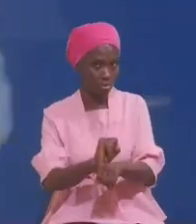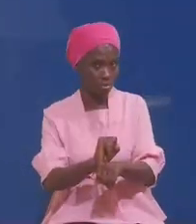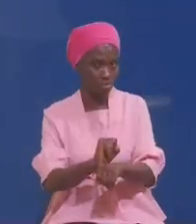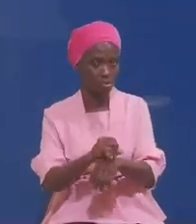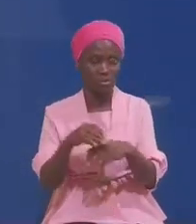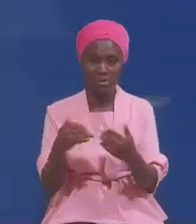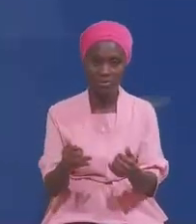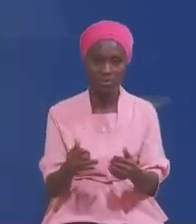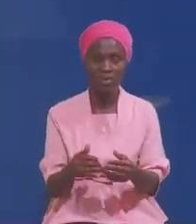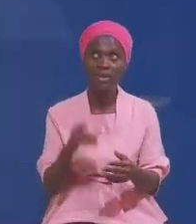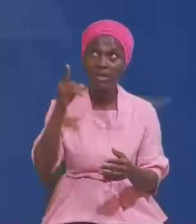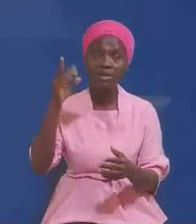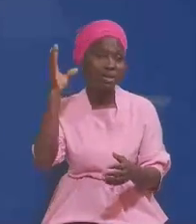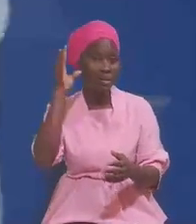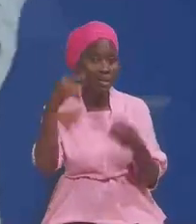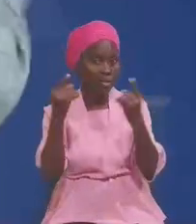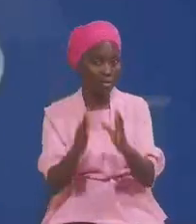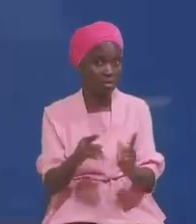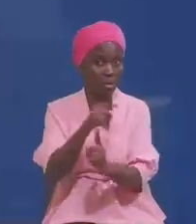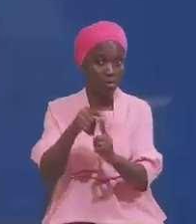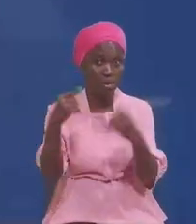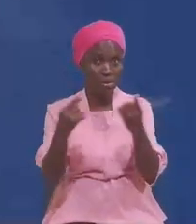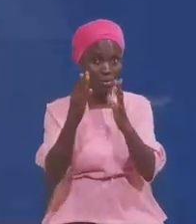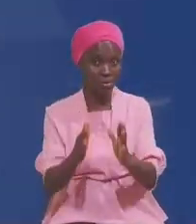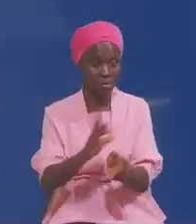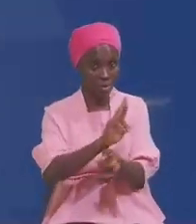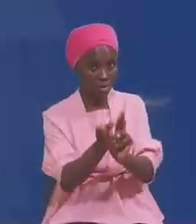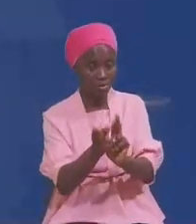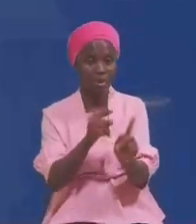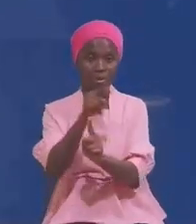les pécheurs. Il est juste un pécheur. Lorsque le pécheur se repent et dit,